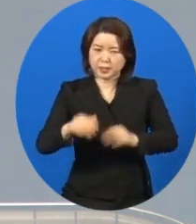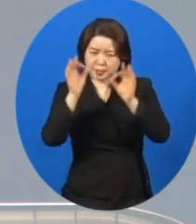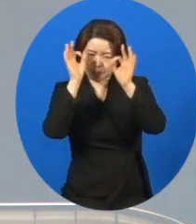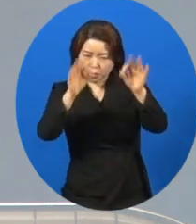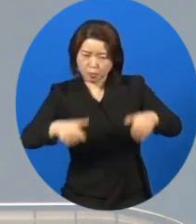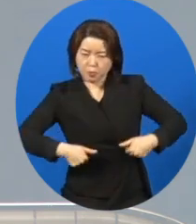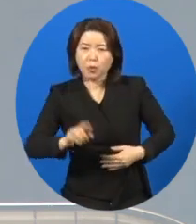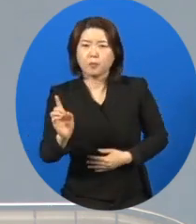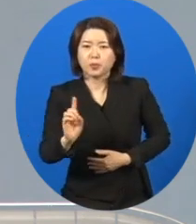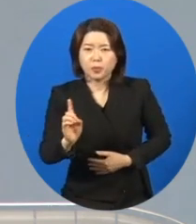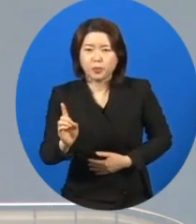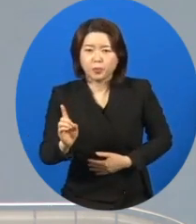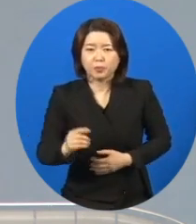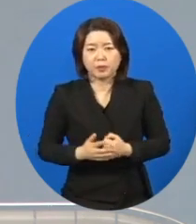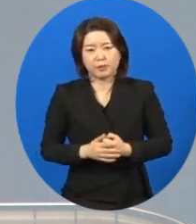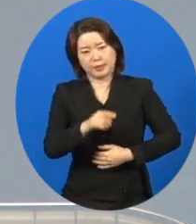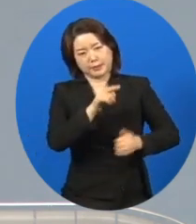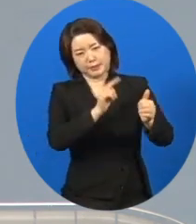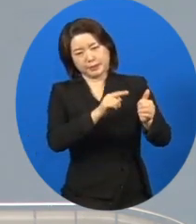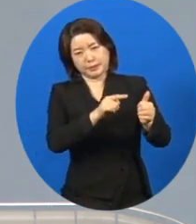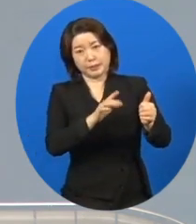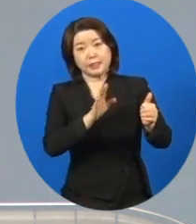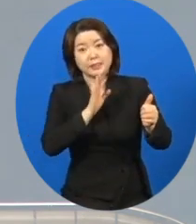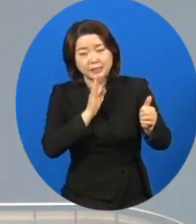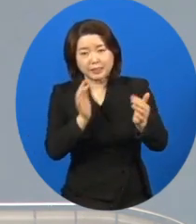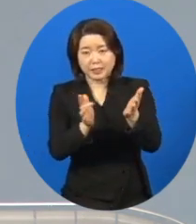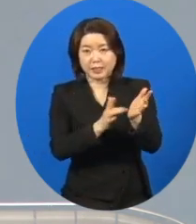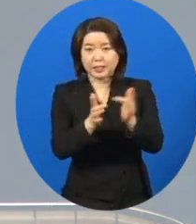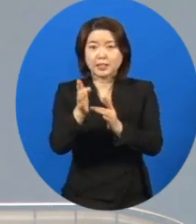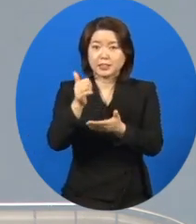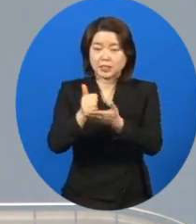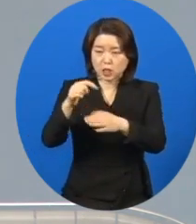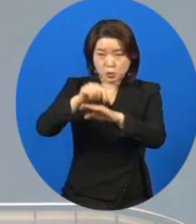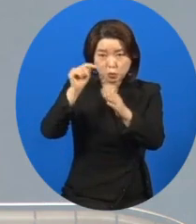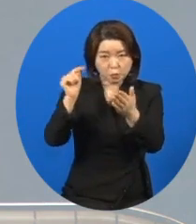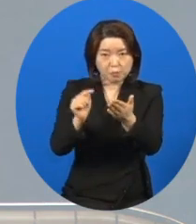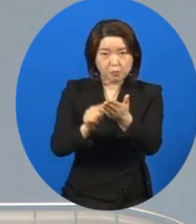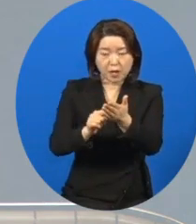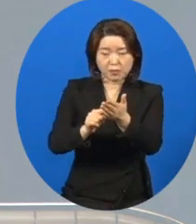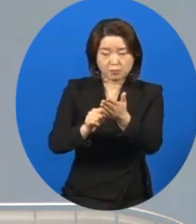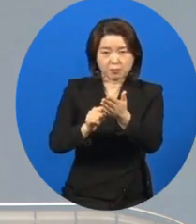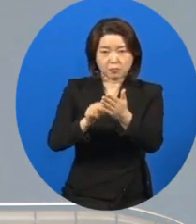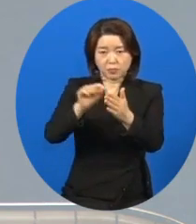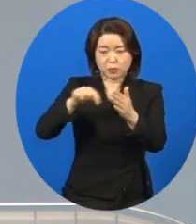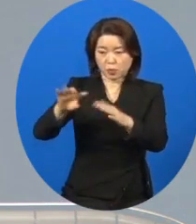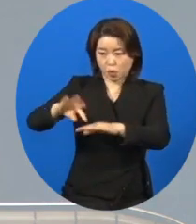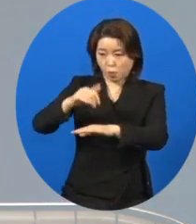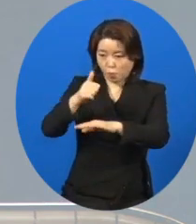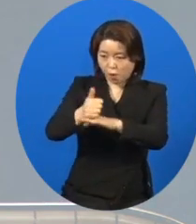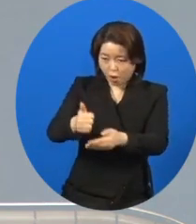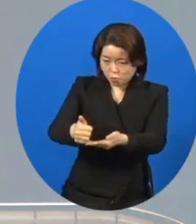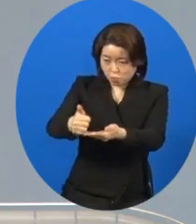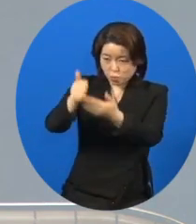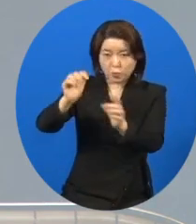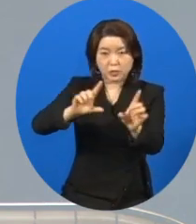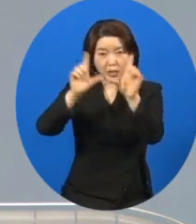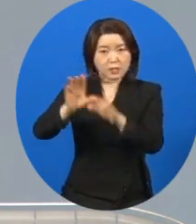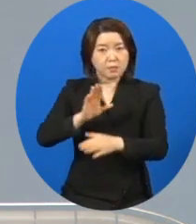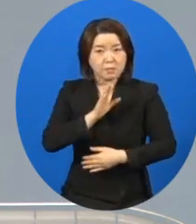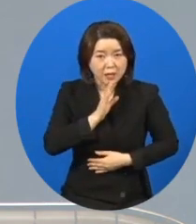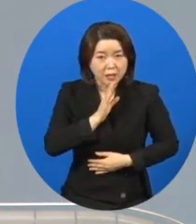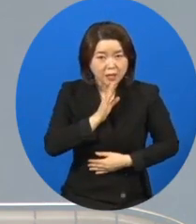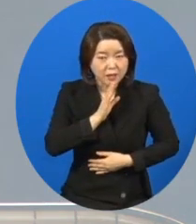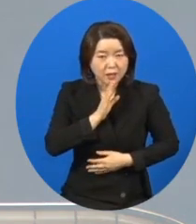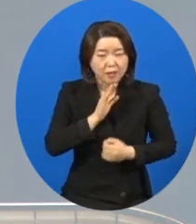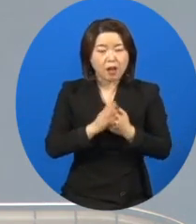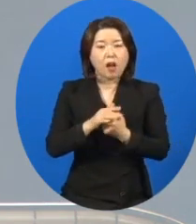거죠? 그가 정말 예수님 마음에 왕으로 모시고 사는 사람인가?